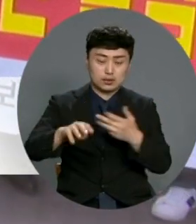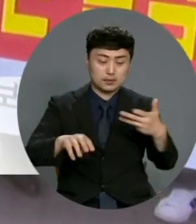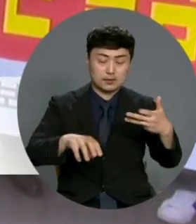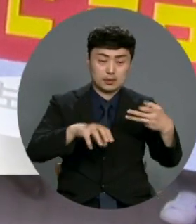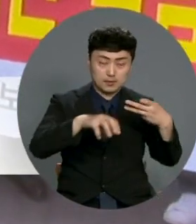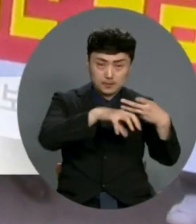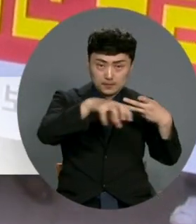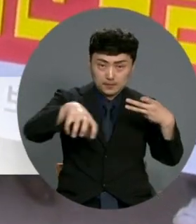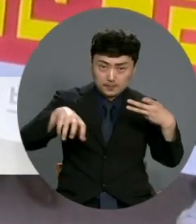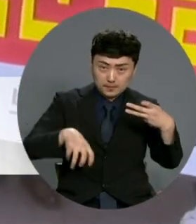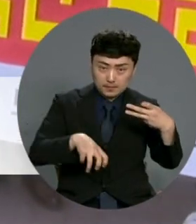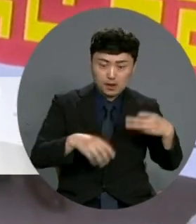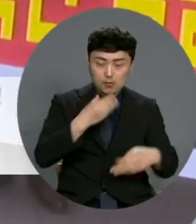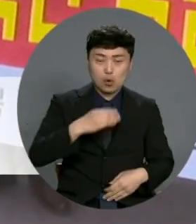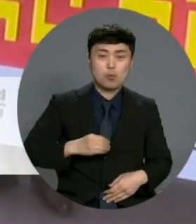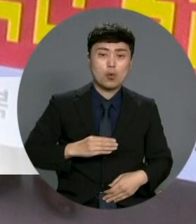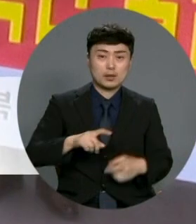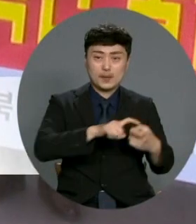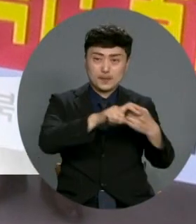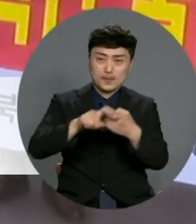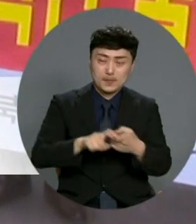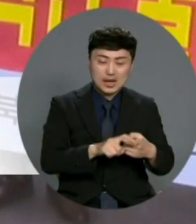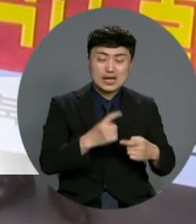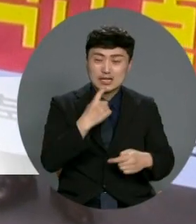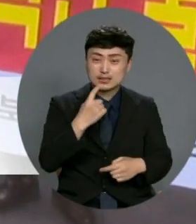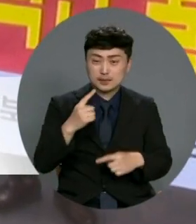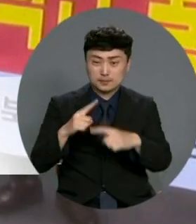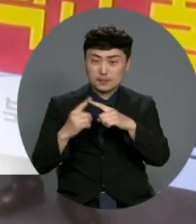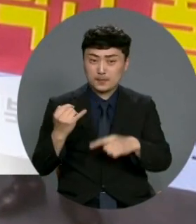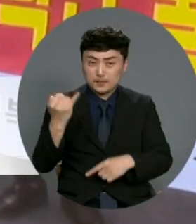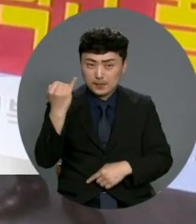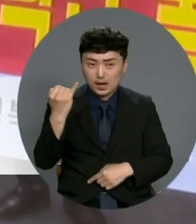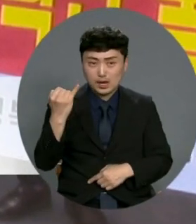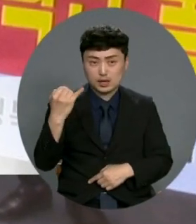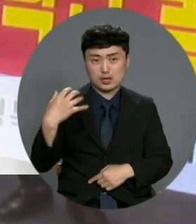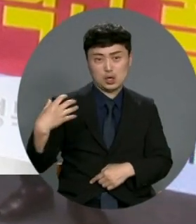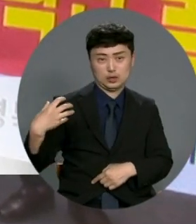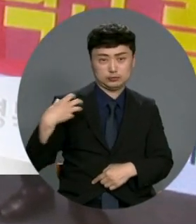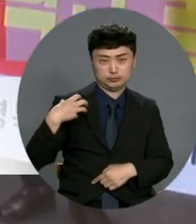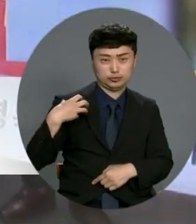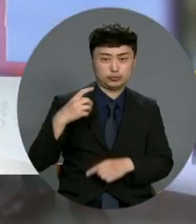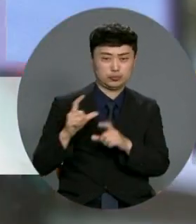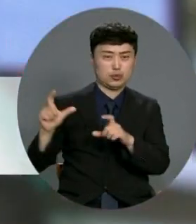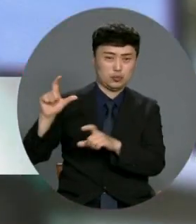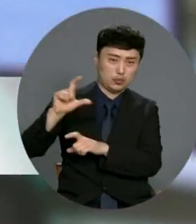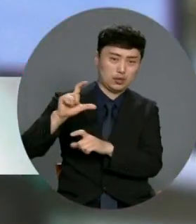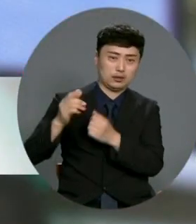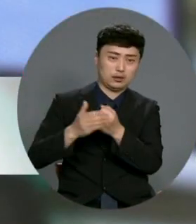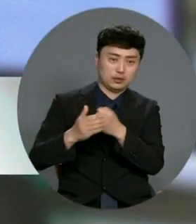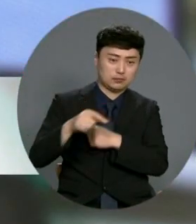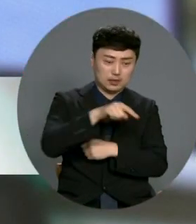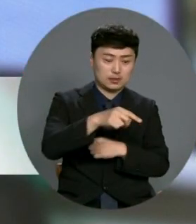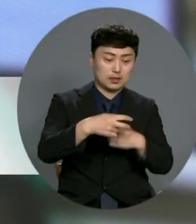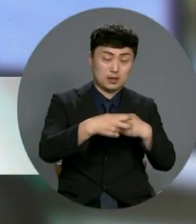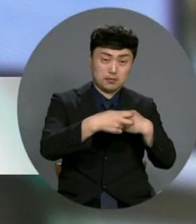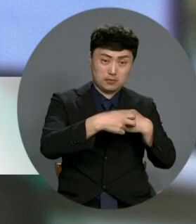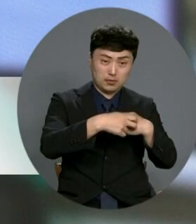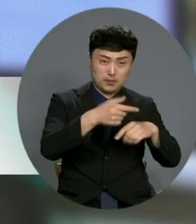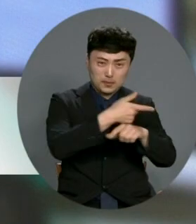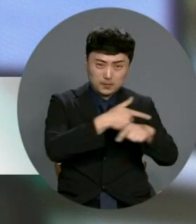참여한 보건복지의료연대가 간호사의 의료 영역이 넓어져 자신들의 영역이 침해받는다며 강하게 반발하고